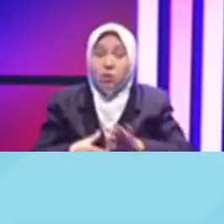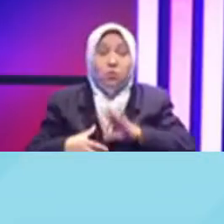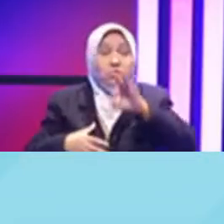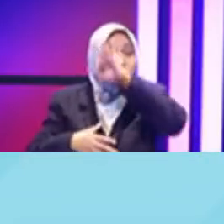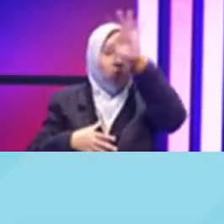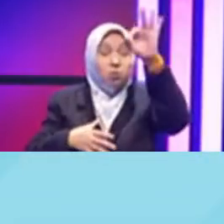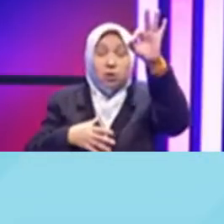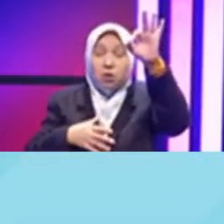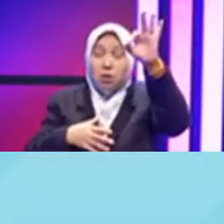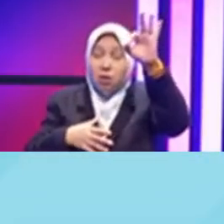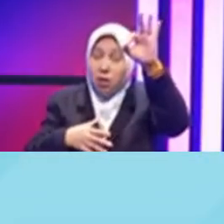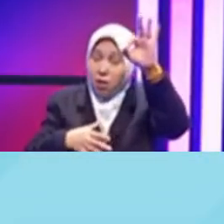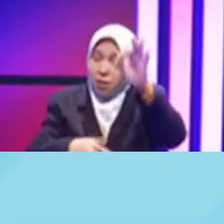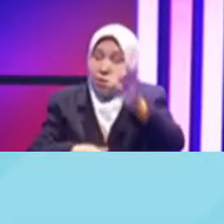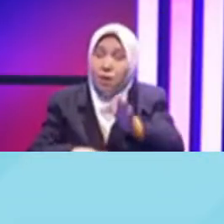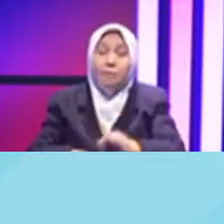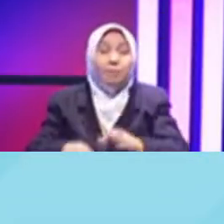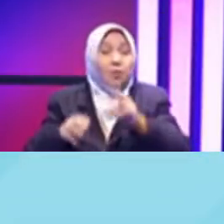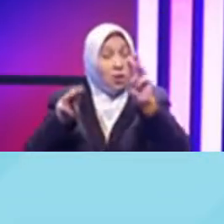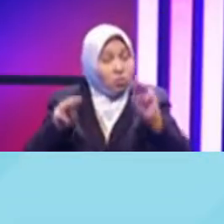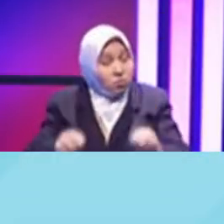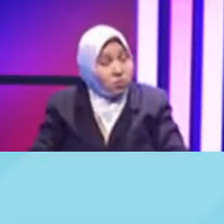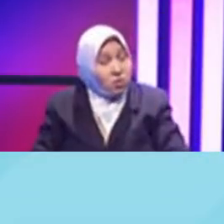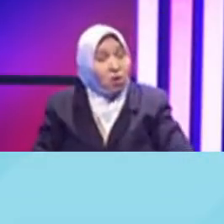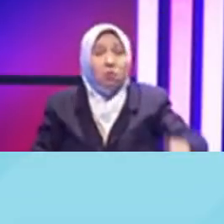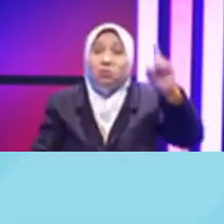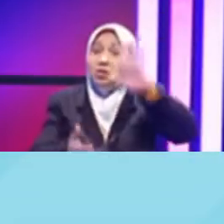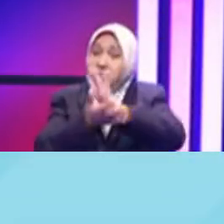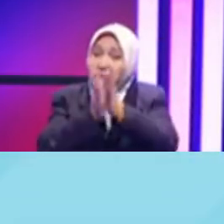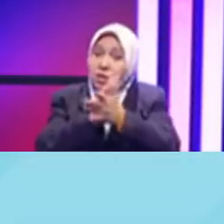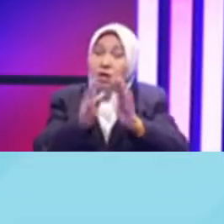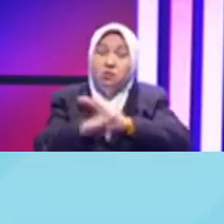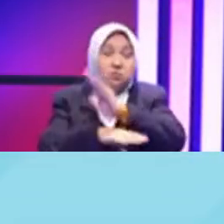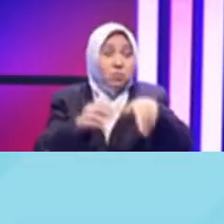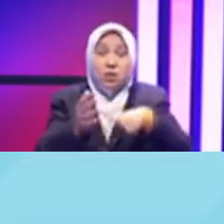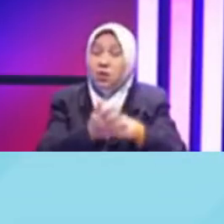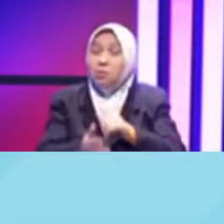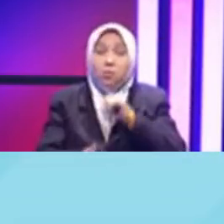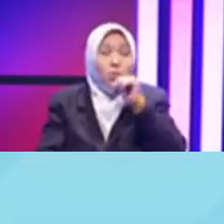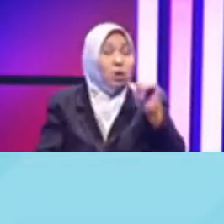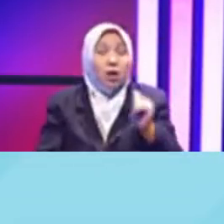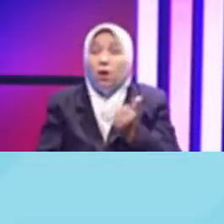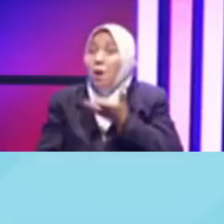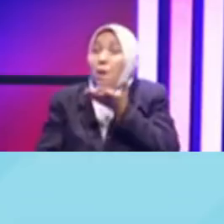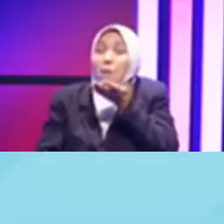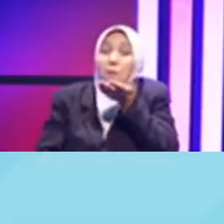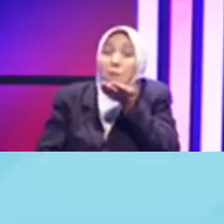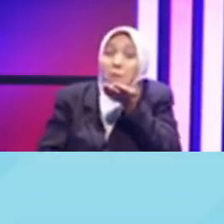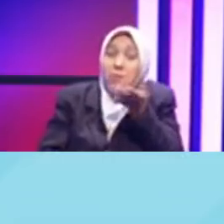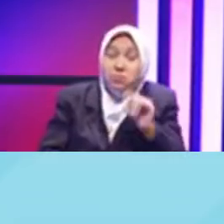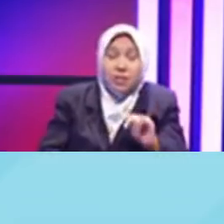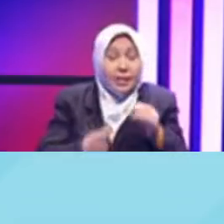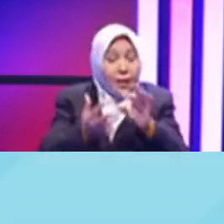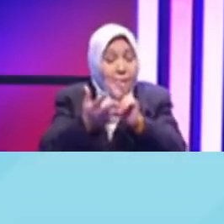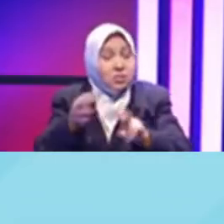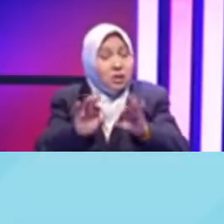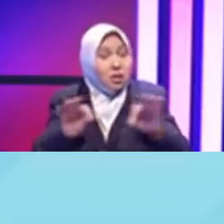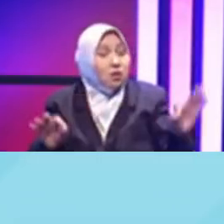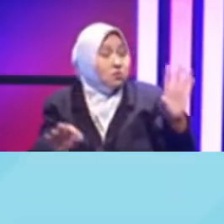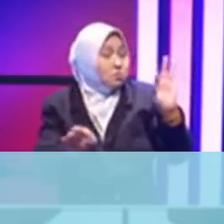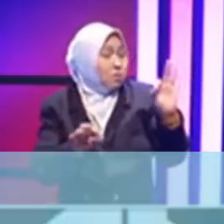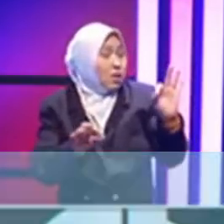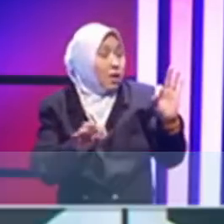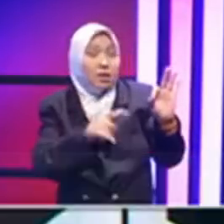yang munib ya, yang dia tahu bahawa Allah jadikan semua ini bukan sia-sia. Kita baca ayat yang ke-9 hingga ayat